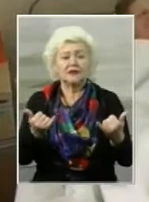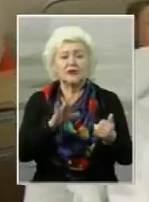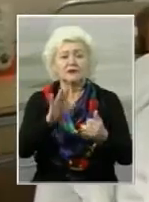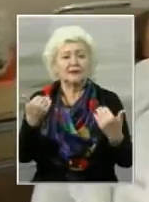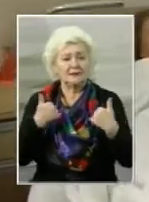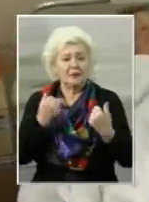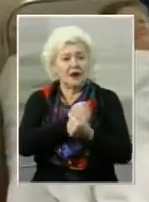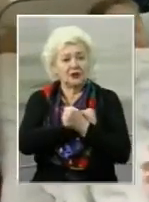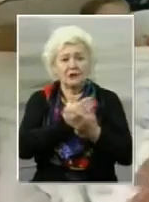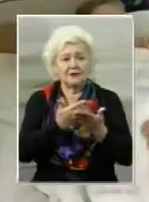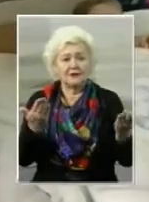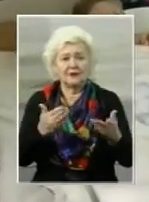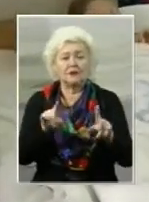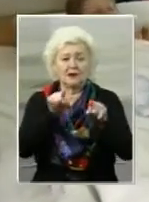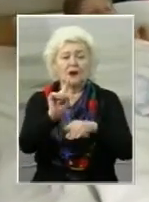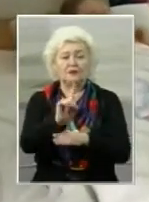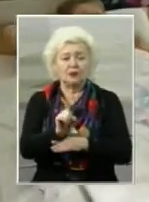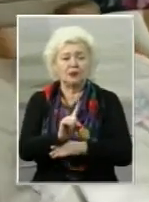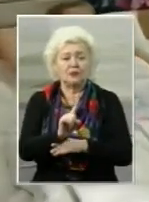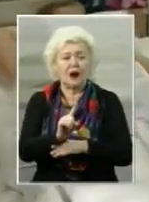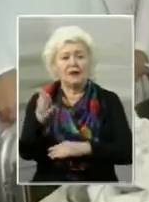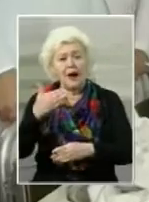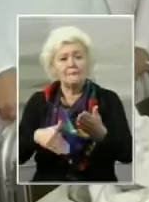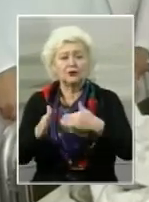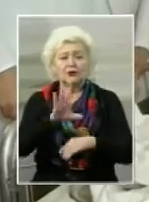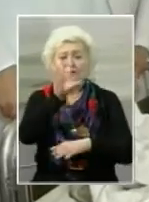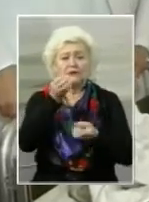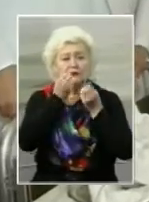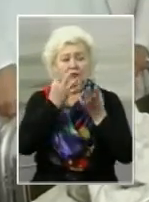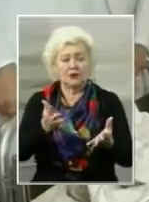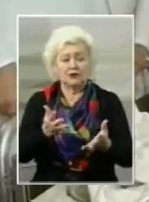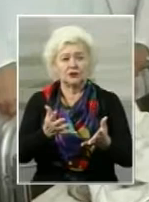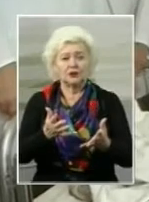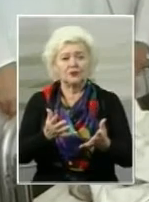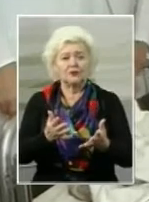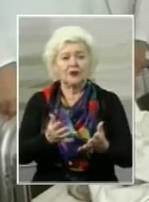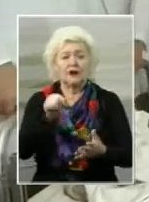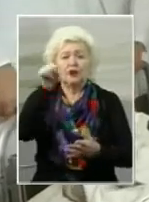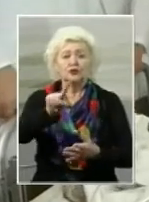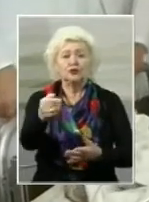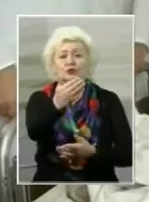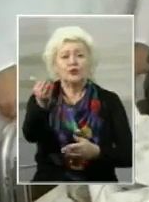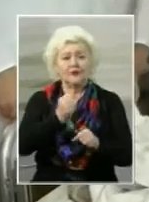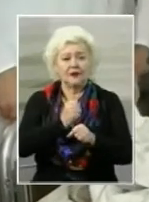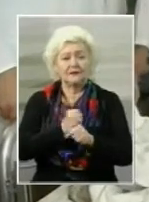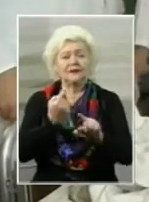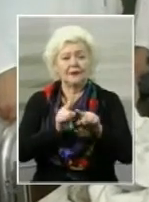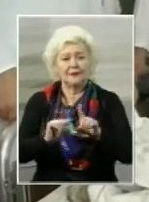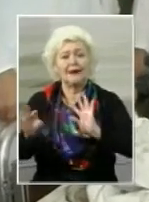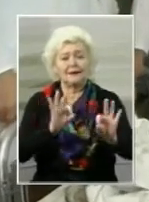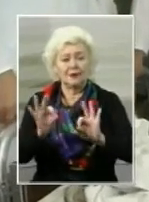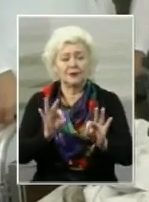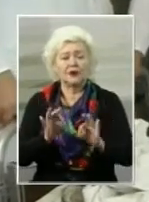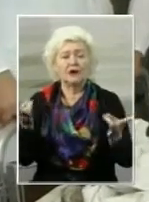не надо, там уже нормально стоит протезик, так что все хорошо. Я стараюсь не тянуть. Значит, то, что вы делаете, это правильно, но